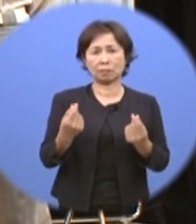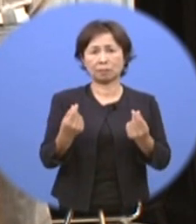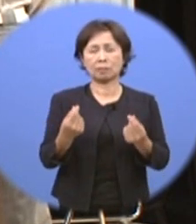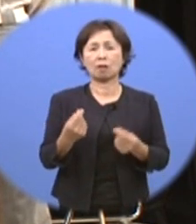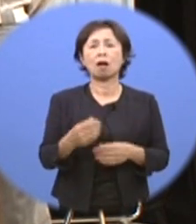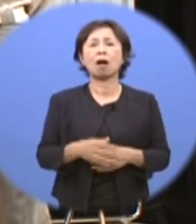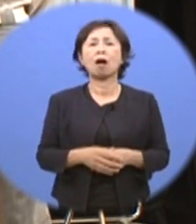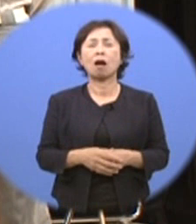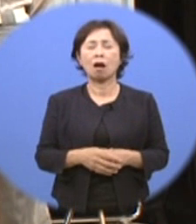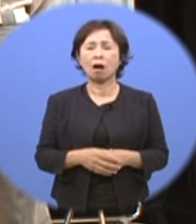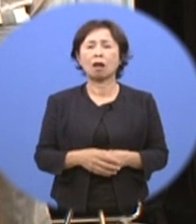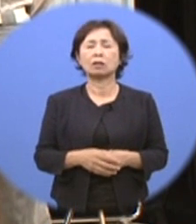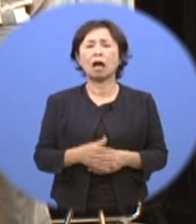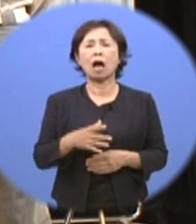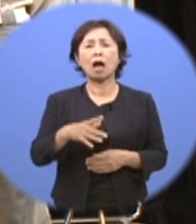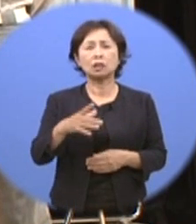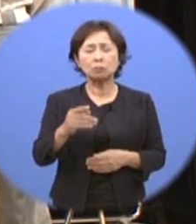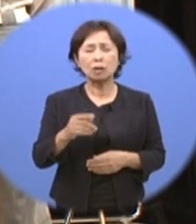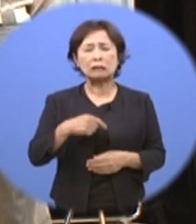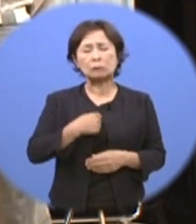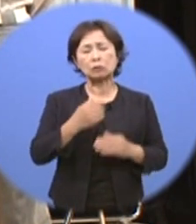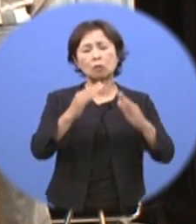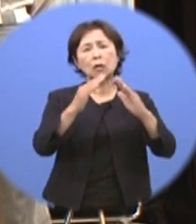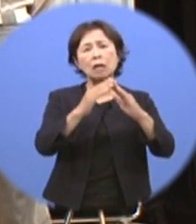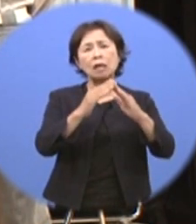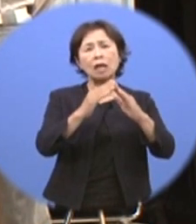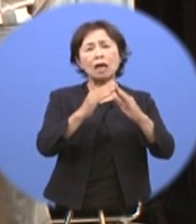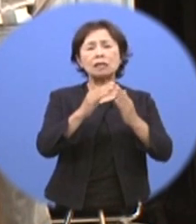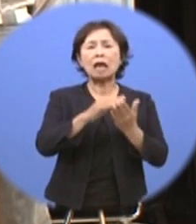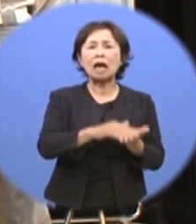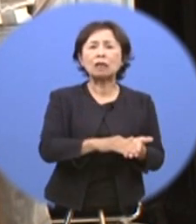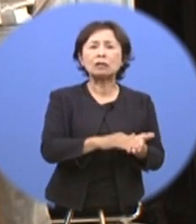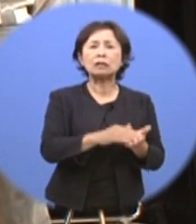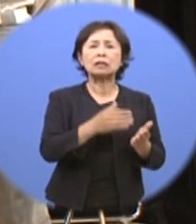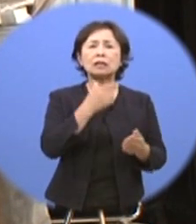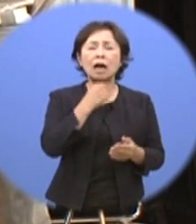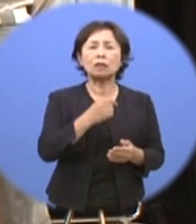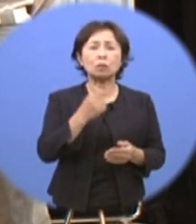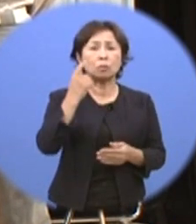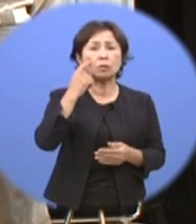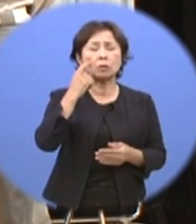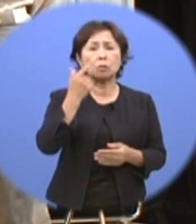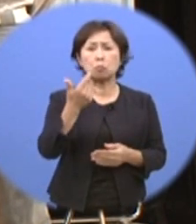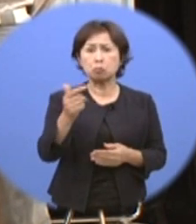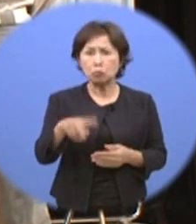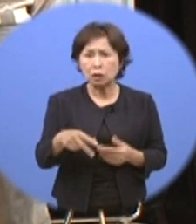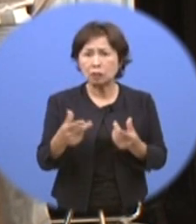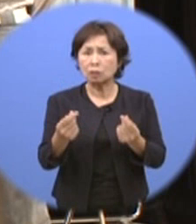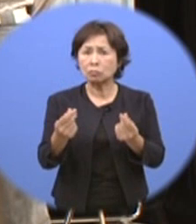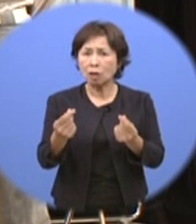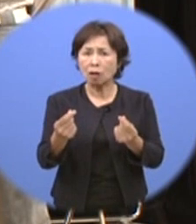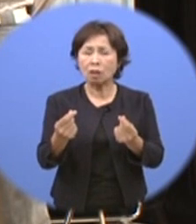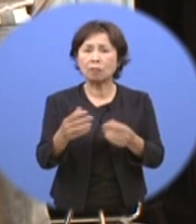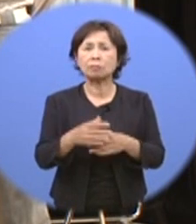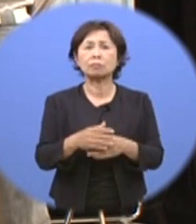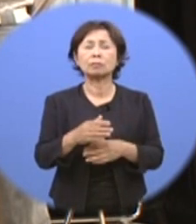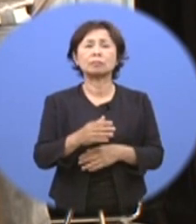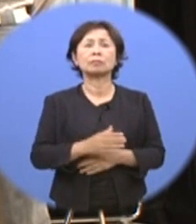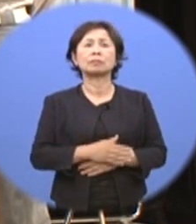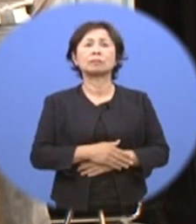と自宅で最後を迎えたくても無理ということですか？ い